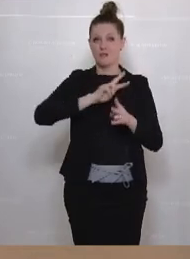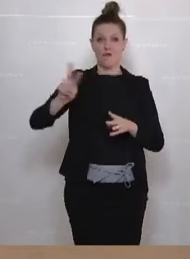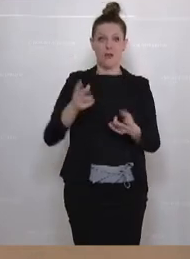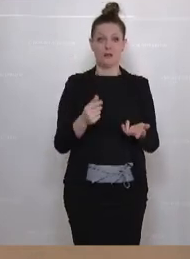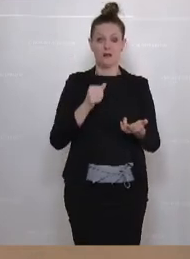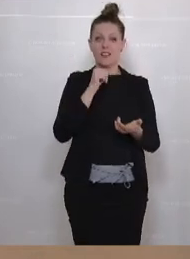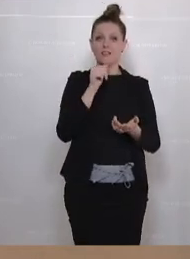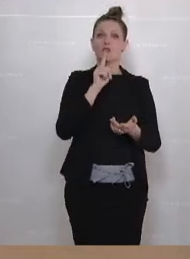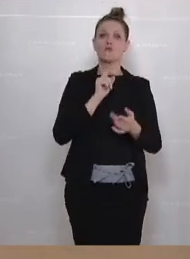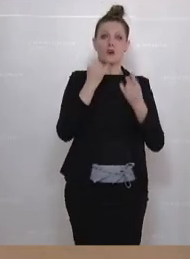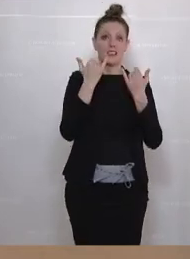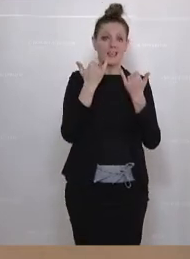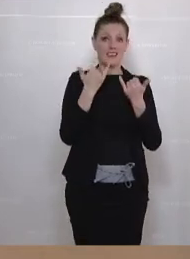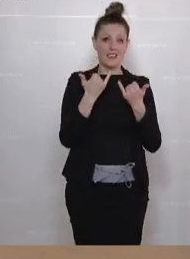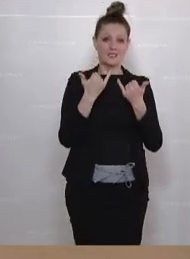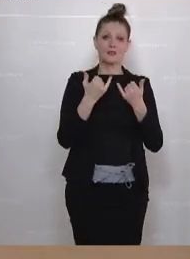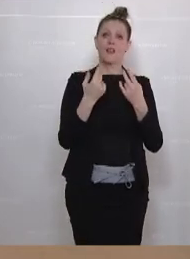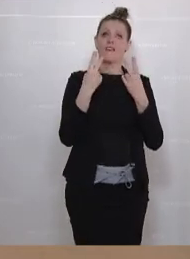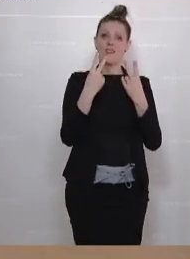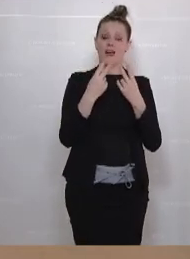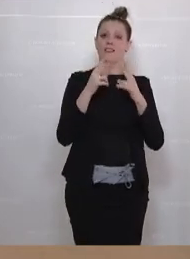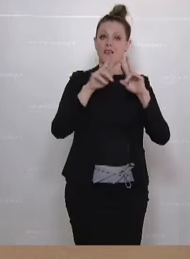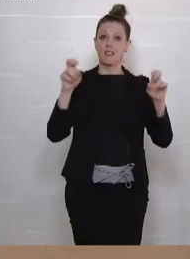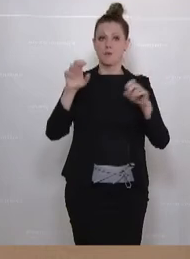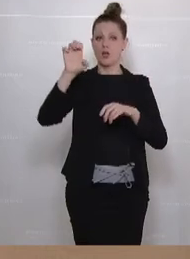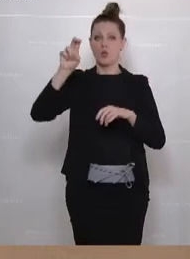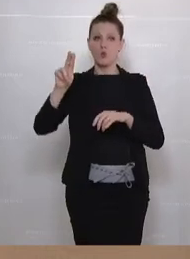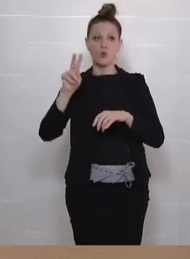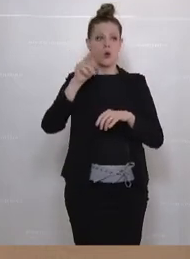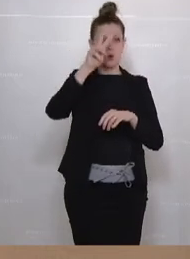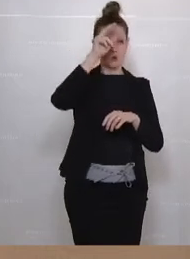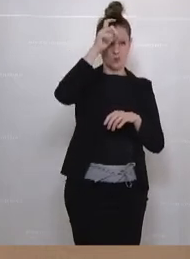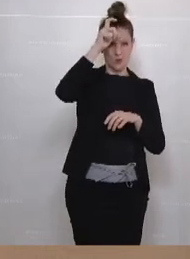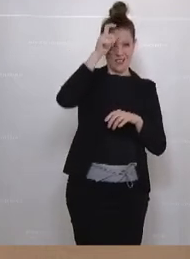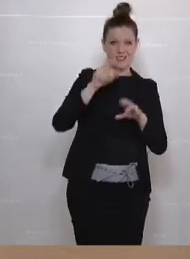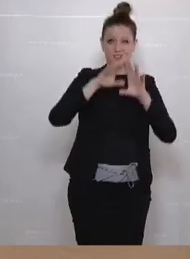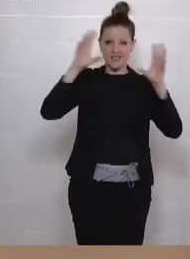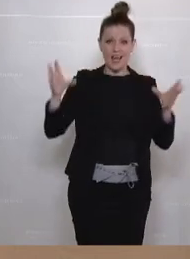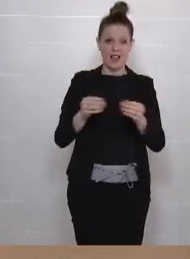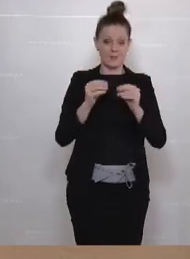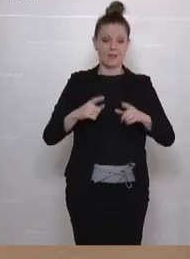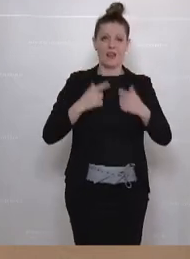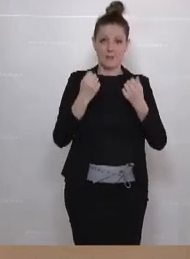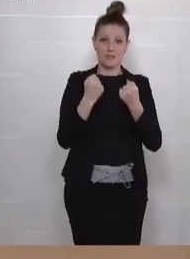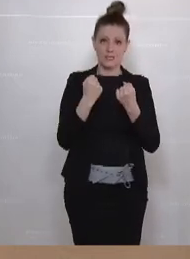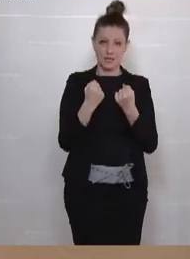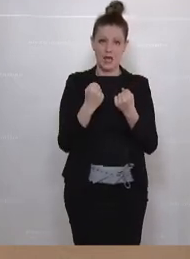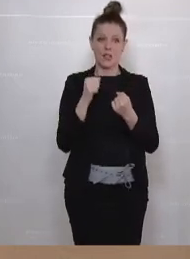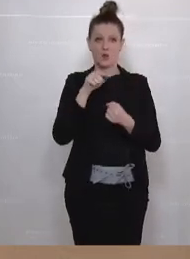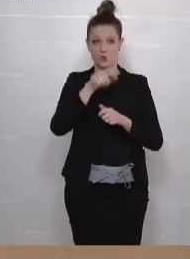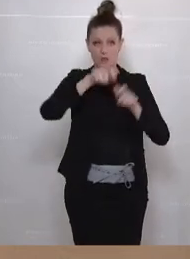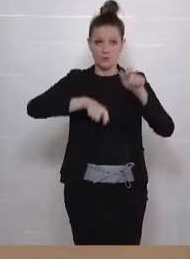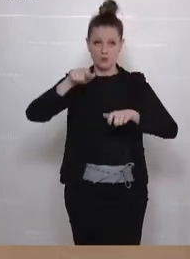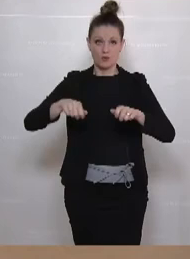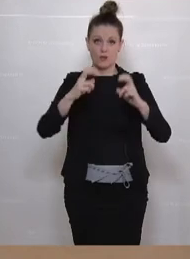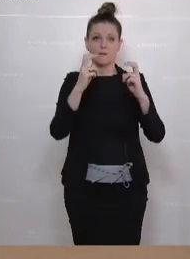ein Wertethematik ist zwischen der EU und der Türkei, sondern ein wirkliches Thema der Lebenssicherheit von Menschen, die dort